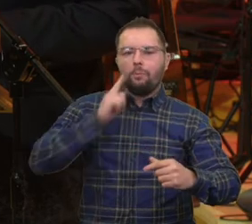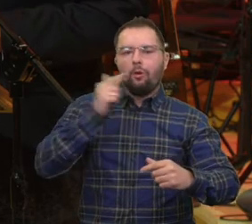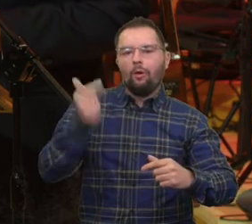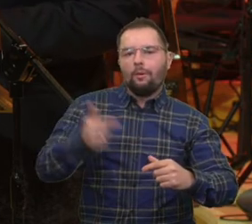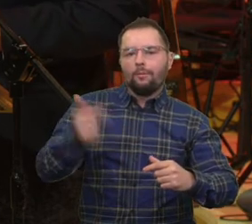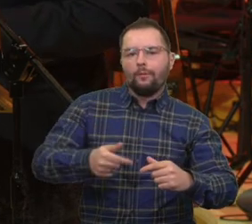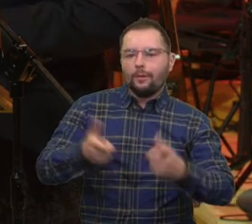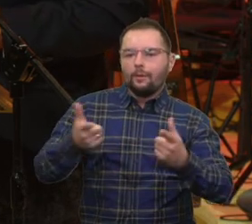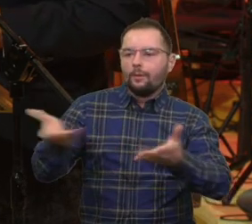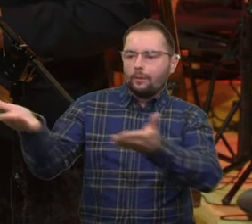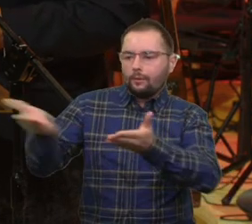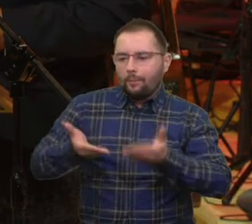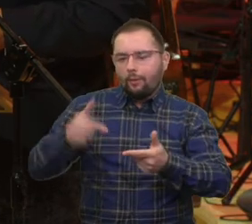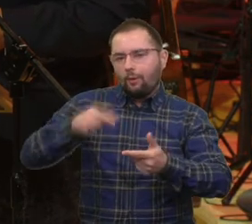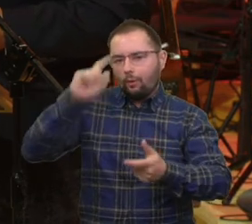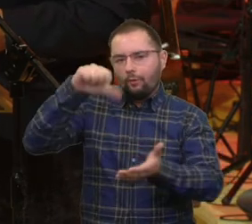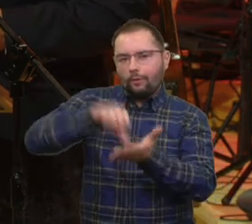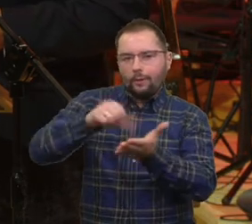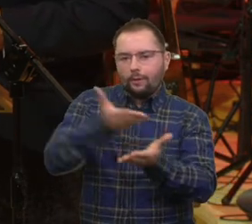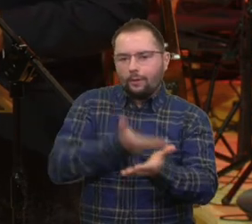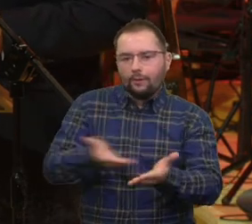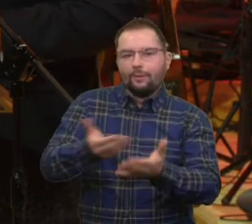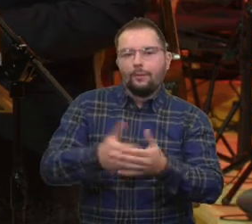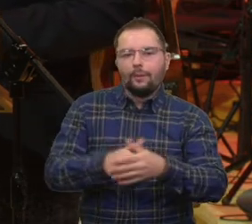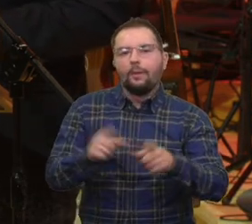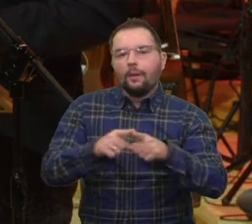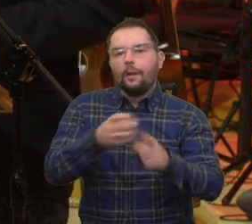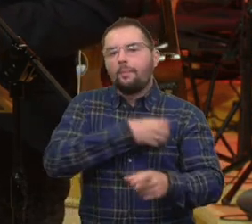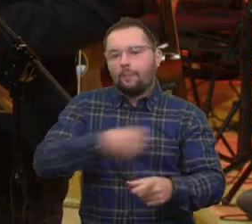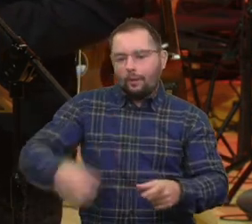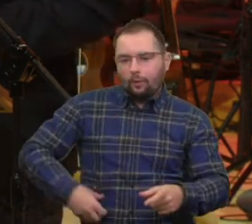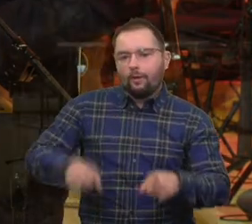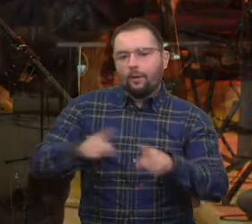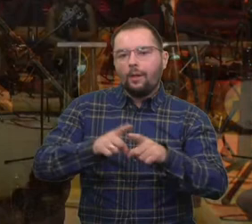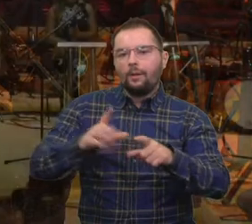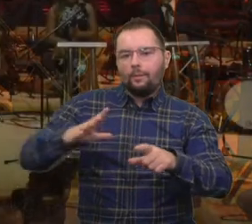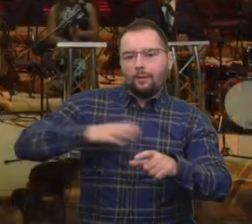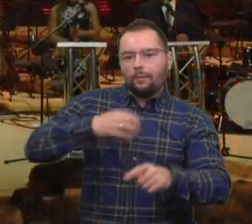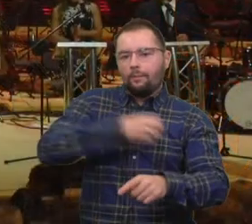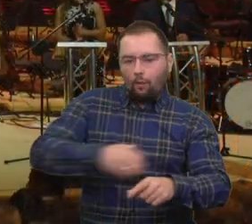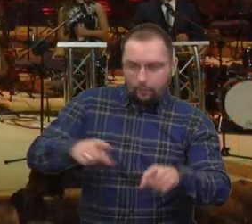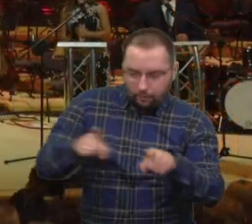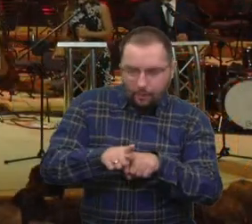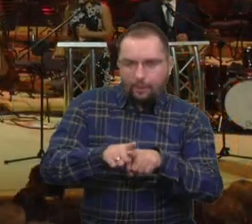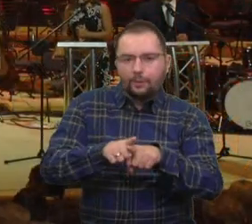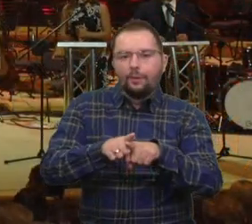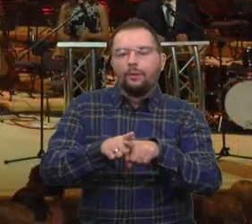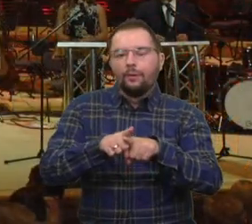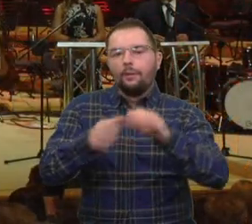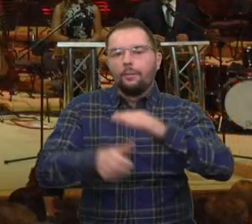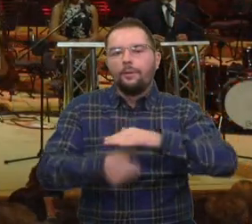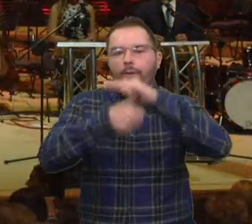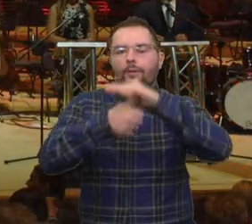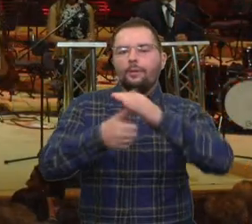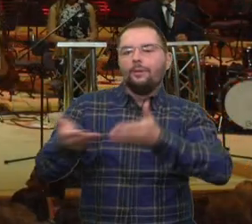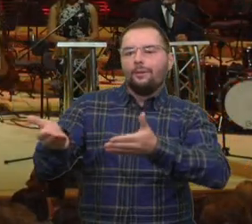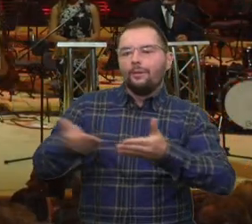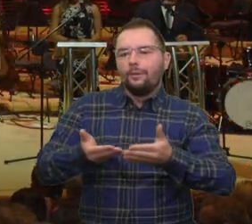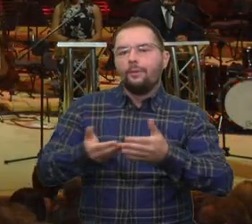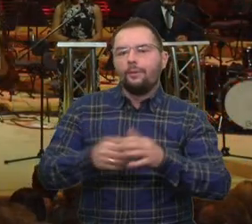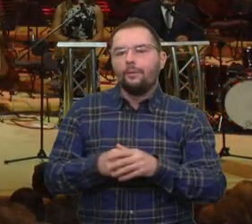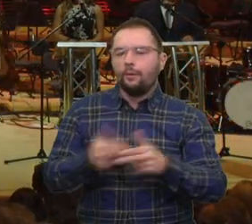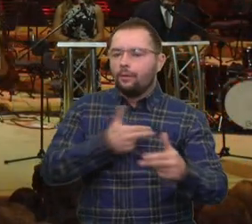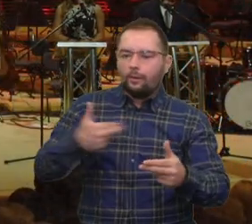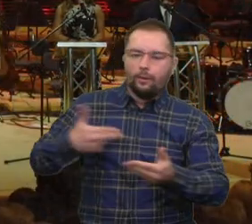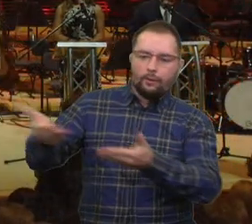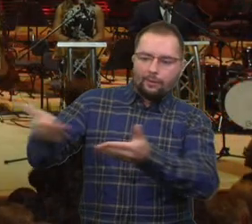będziemy tu na scenie. Zapraszam. Panie marszałku, niech Pan da dobry przykład. Marszałek, byli marszałkowie, przewodniczący sejmiku, byli przewodniczący. Zapraszamy do